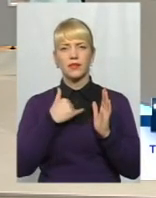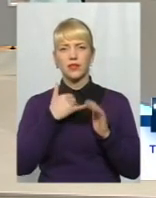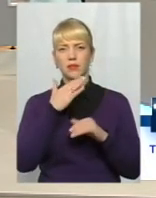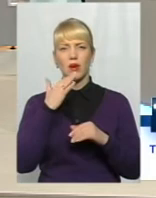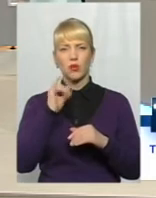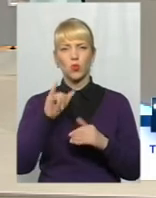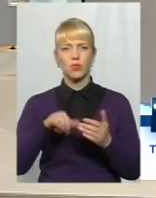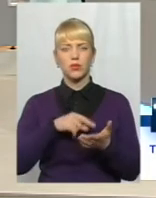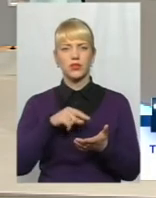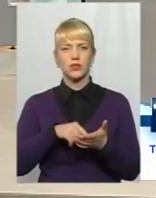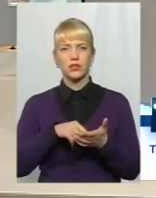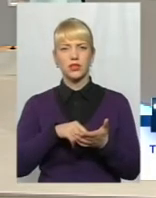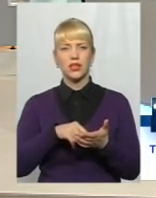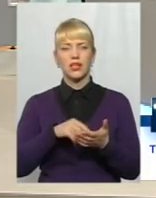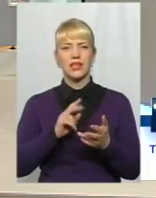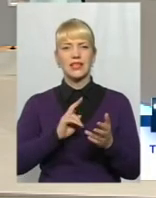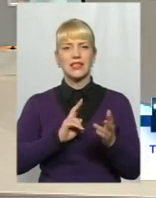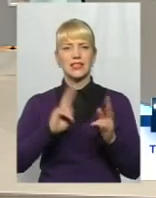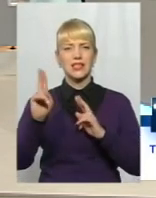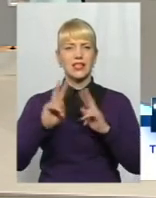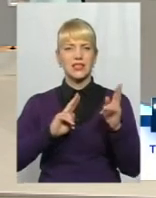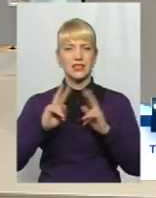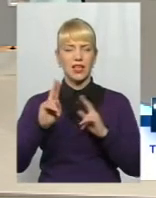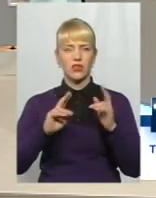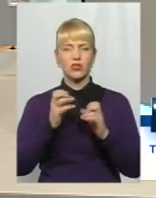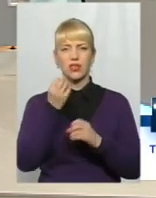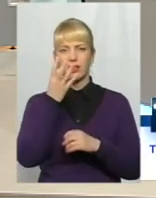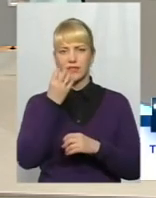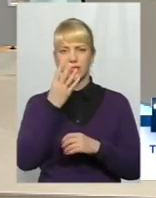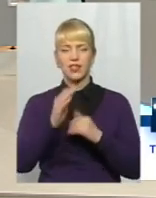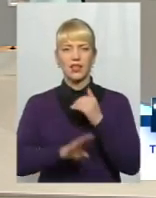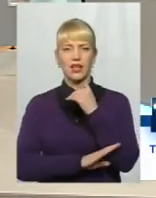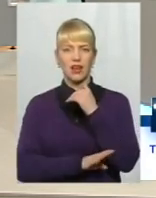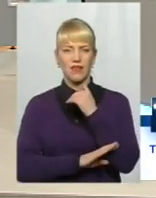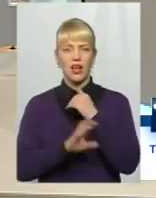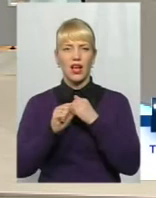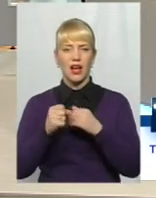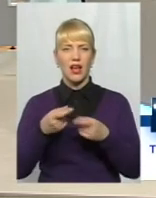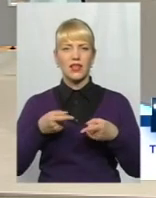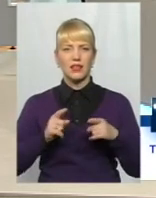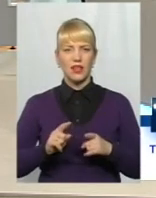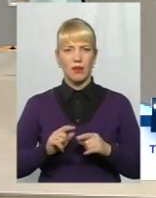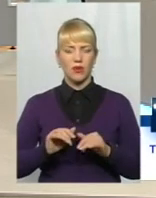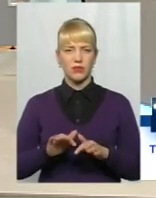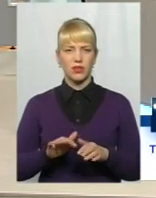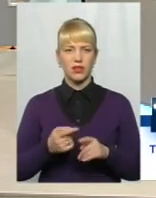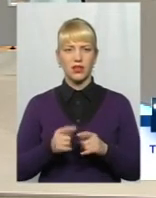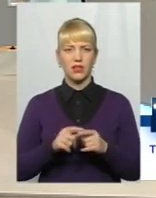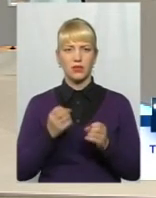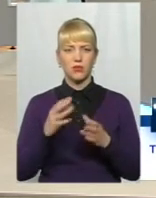місті в квіту влізають дерева, називаються омолодження, а на самому ділі їх